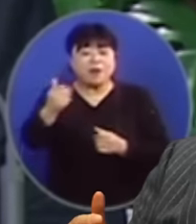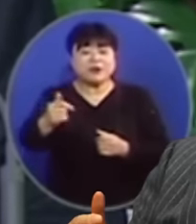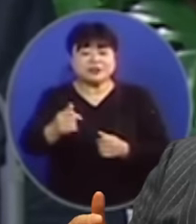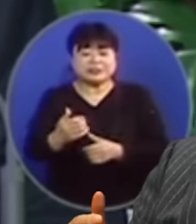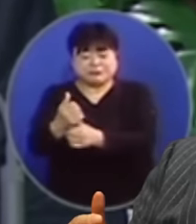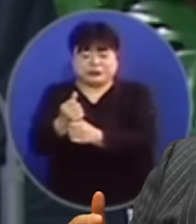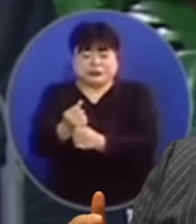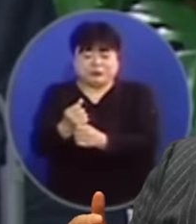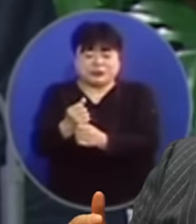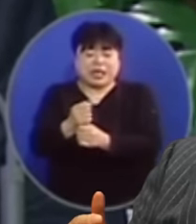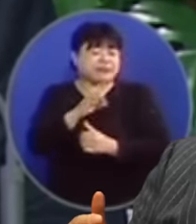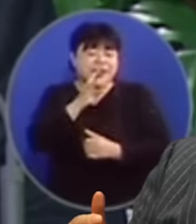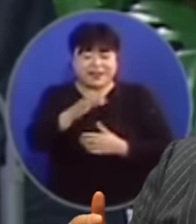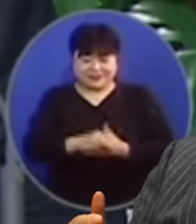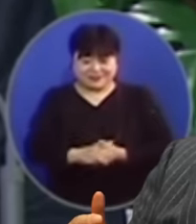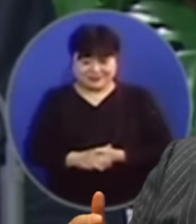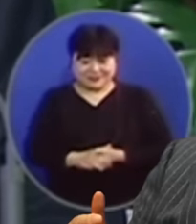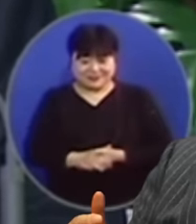안 놓아준다.